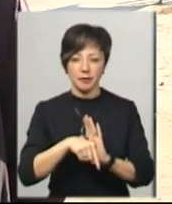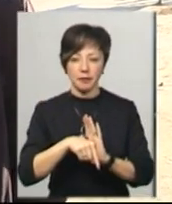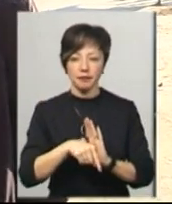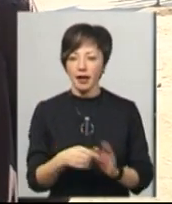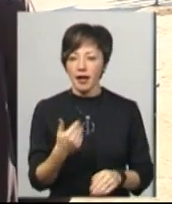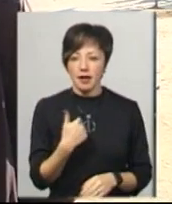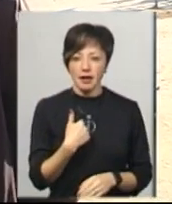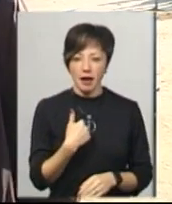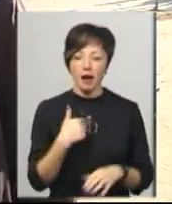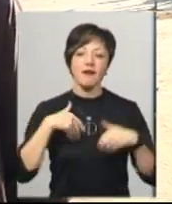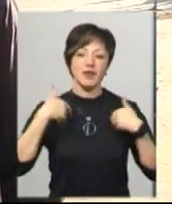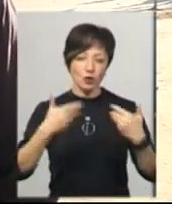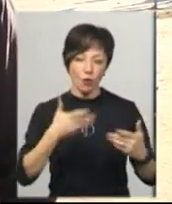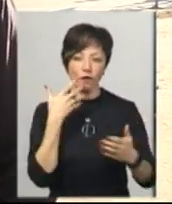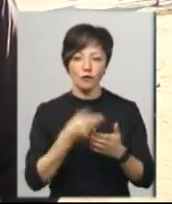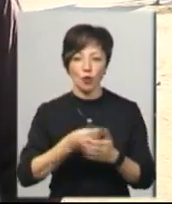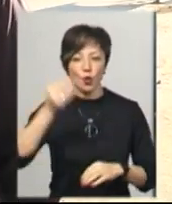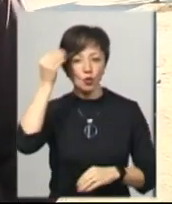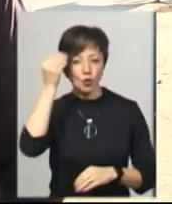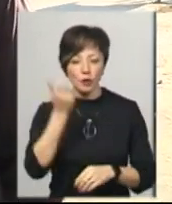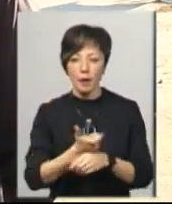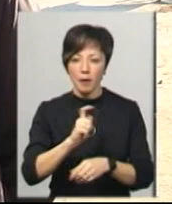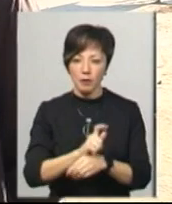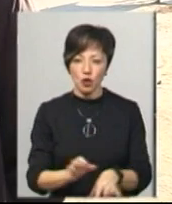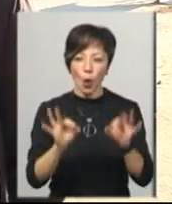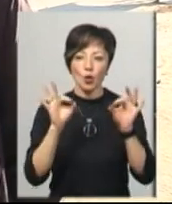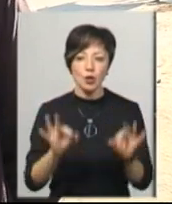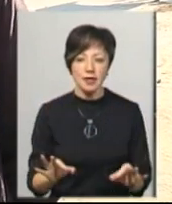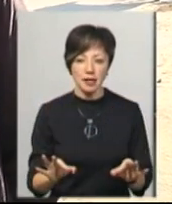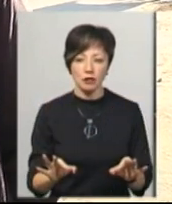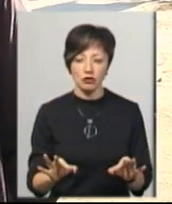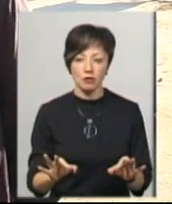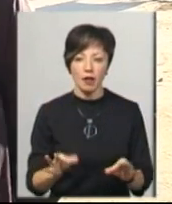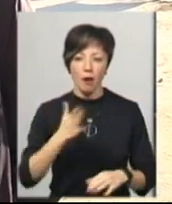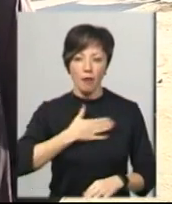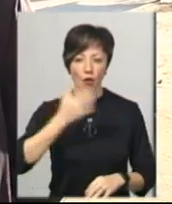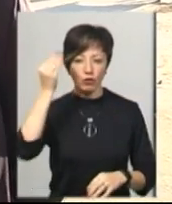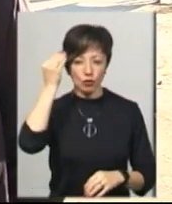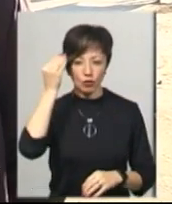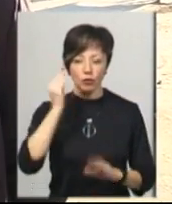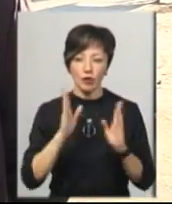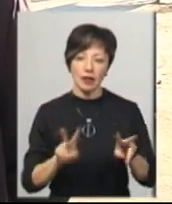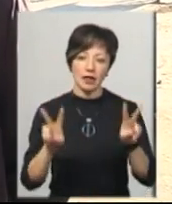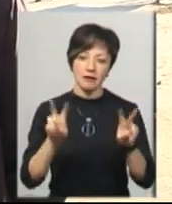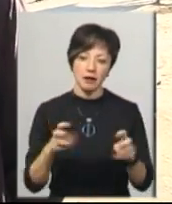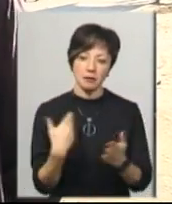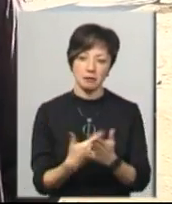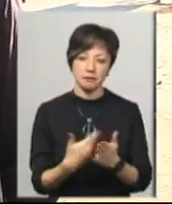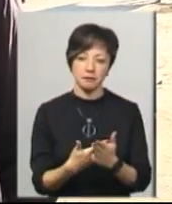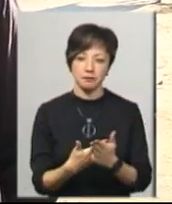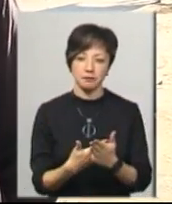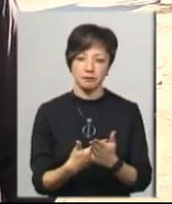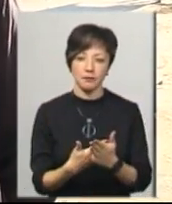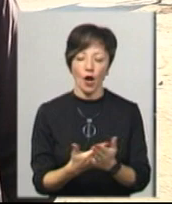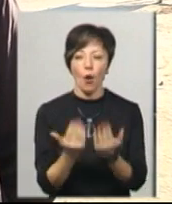Я висловлював свою думку про те, що найбільш доцільнішим, на мій погляд, буде, що він називався приблизно як